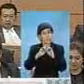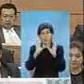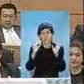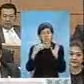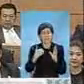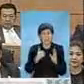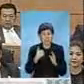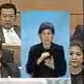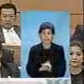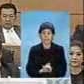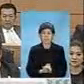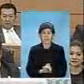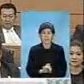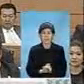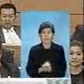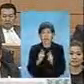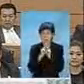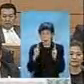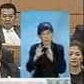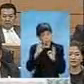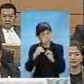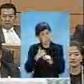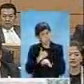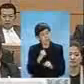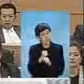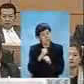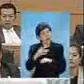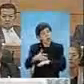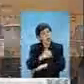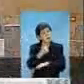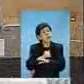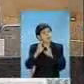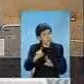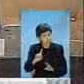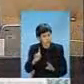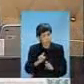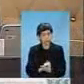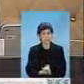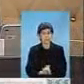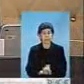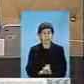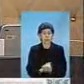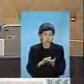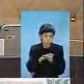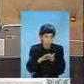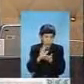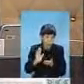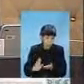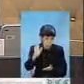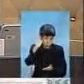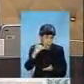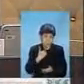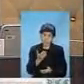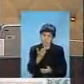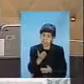ให้ผมเข้าใจได้ว่ากรรมการสรรหามีจุดยืนทางการเมืองแบบเดียวกันหรืออย่างไร มีผู้ประท้วงท่านนะเดี๋ยวนะครับมีผู้ประท้วงครับท่